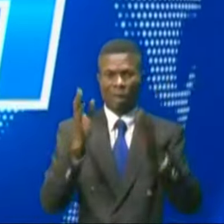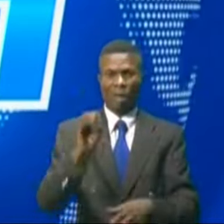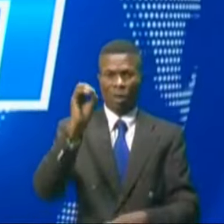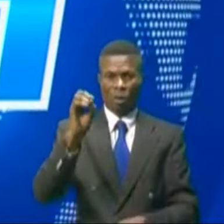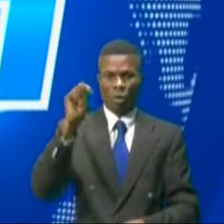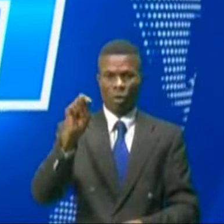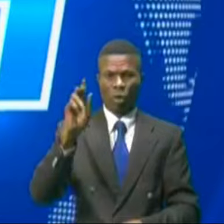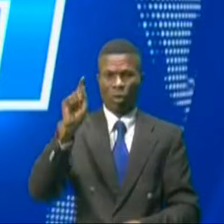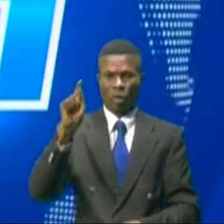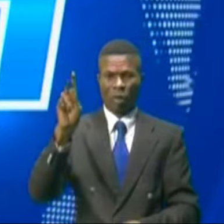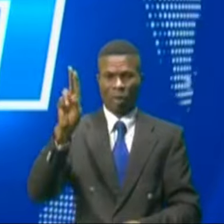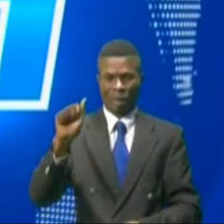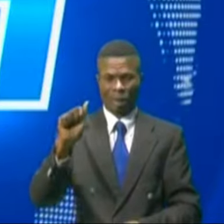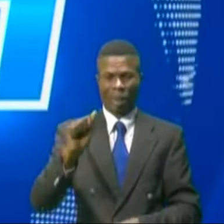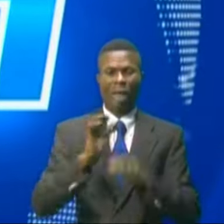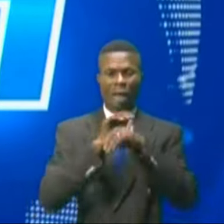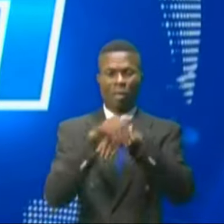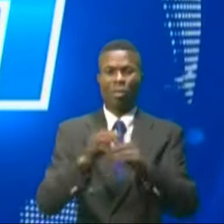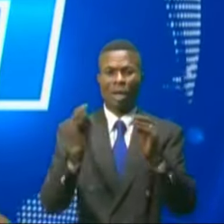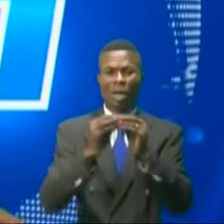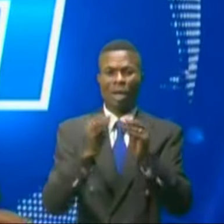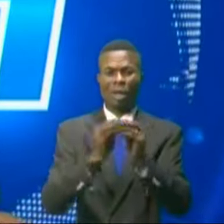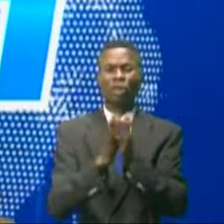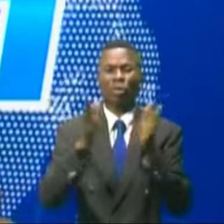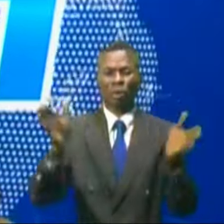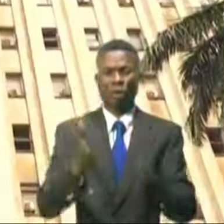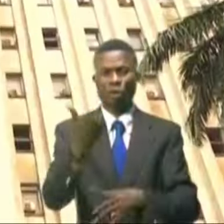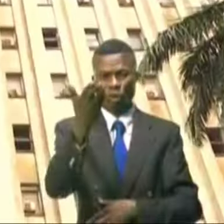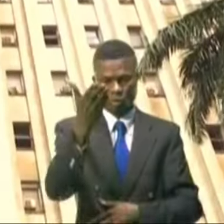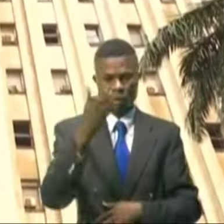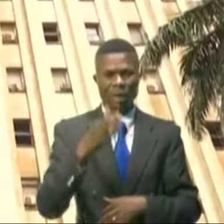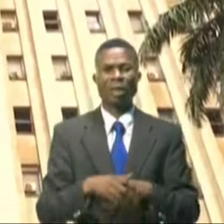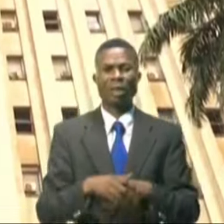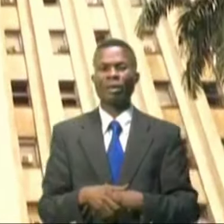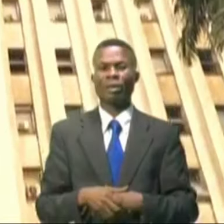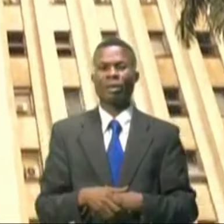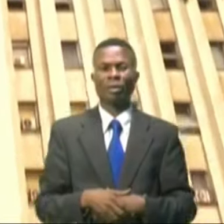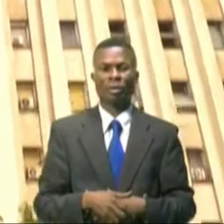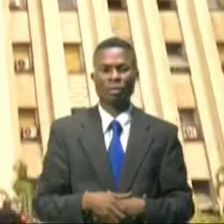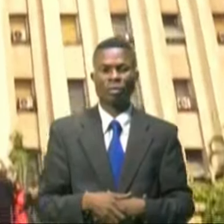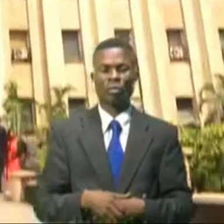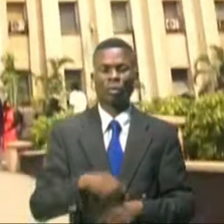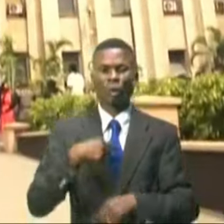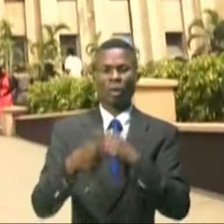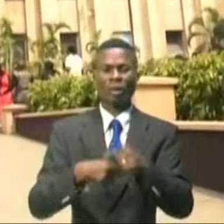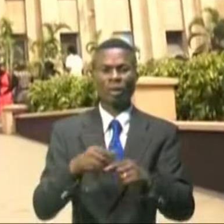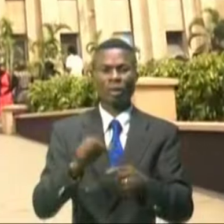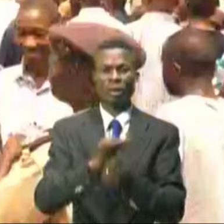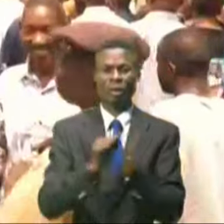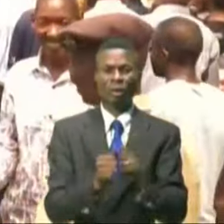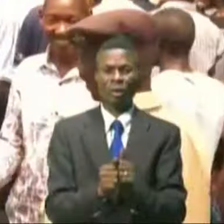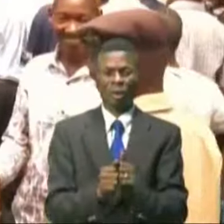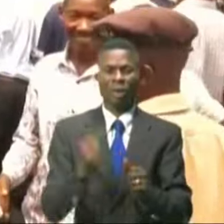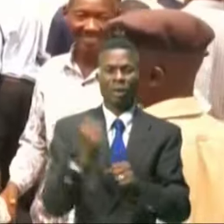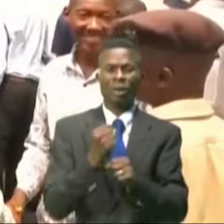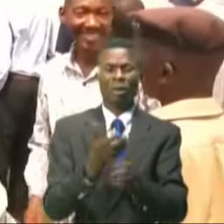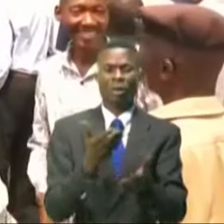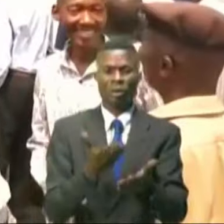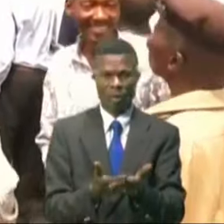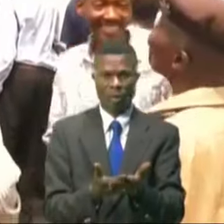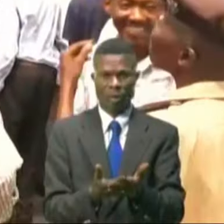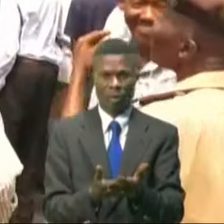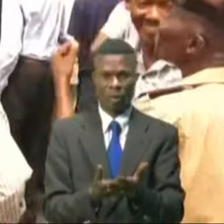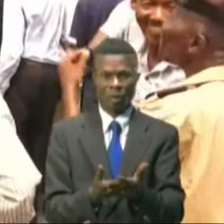été en assemblée générale, nous dit Pierron Bouyou Saïdi. Passer au crible de la situation socio-professionnelle qui se